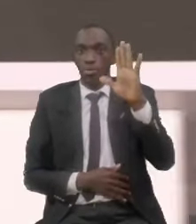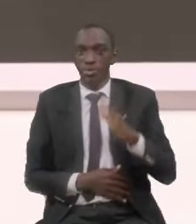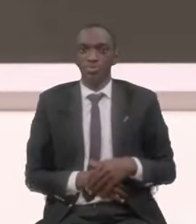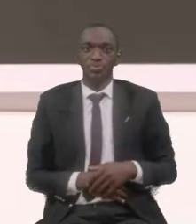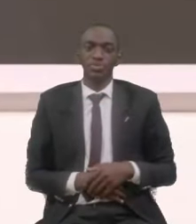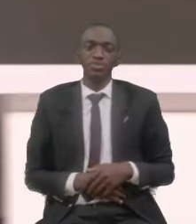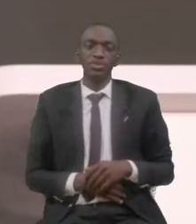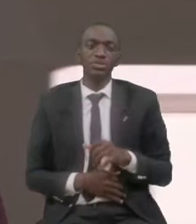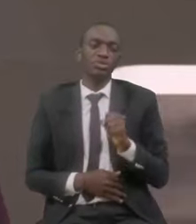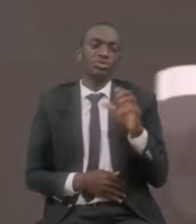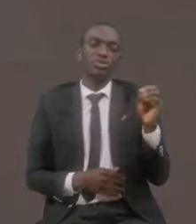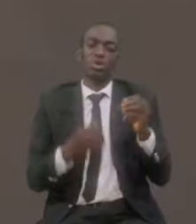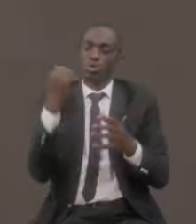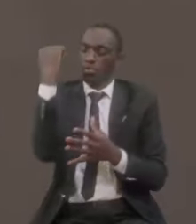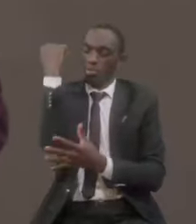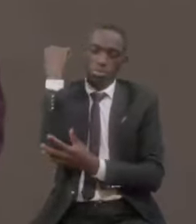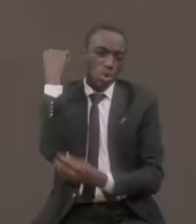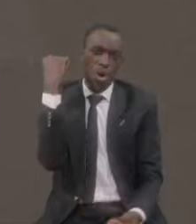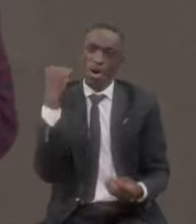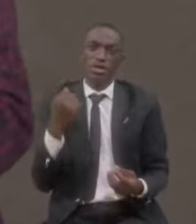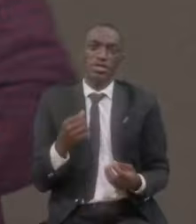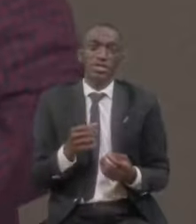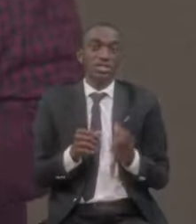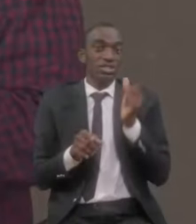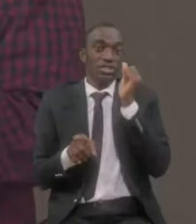si pauvre et